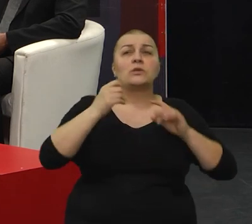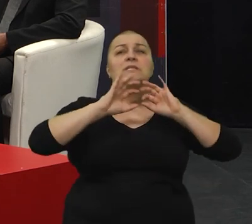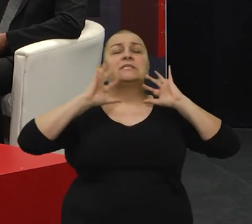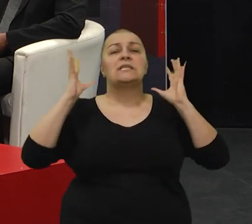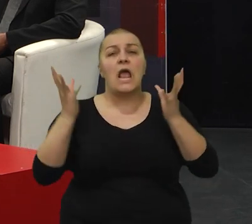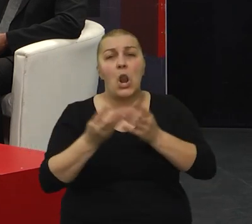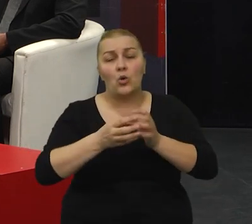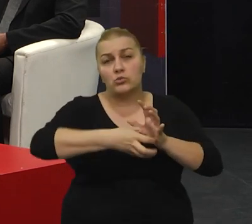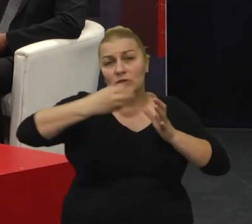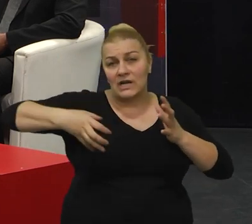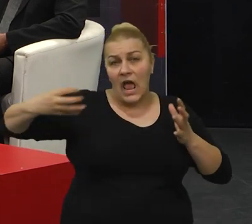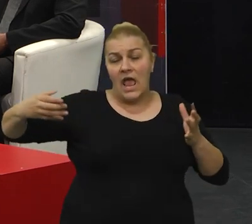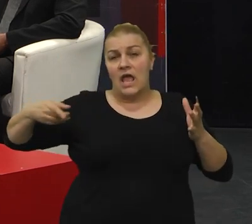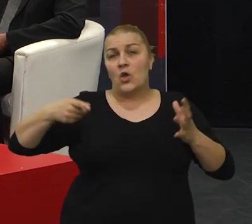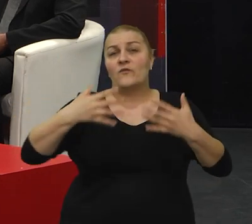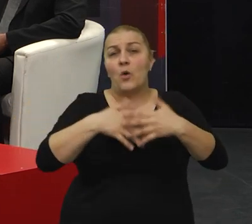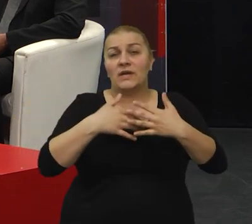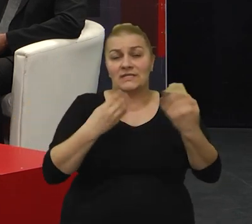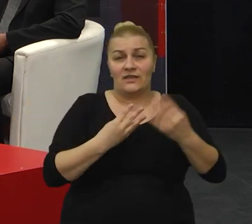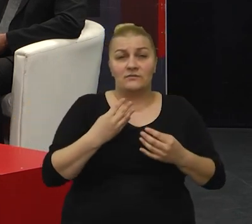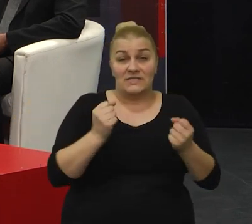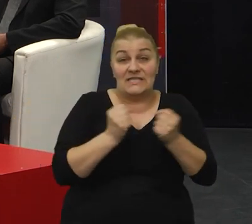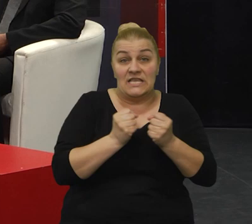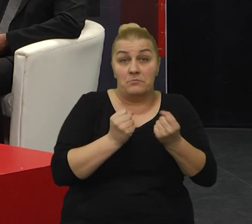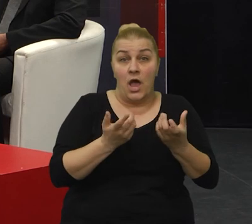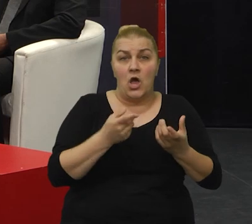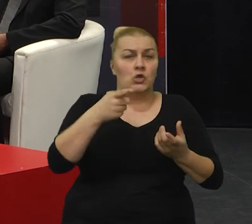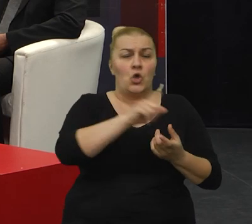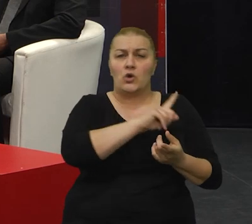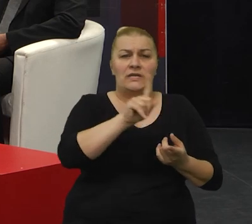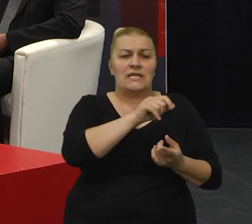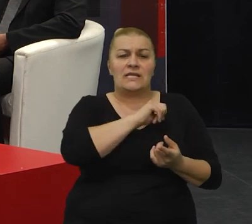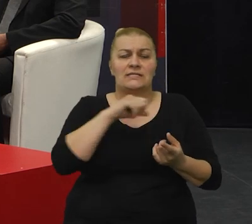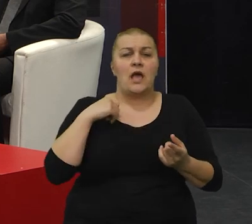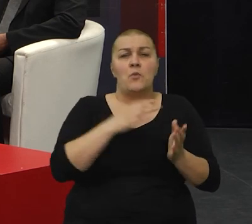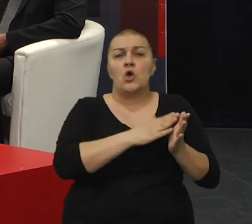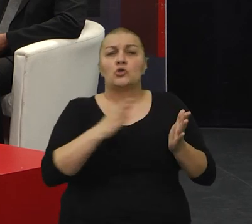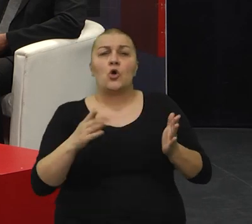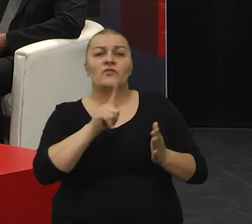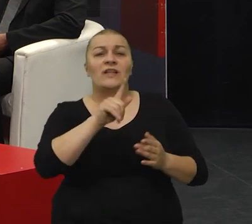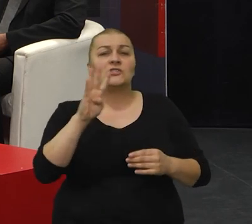U celokupnom trajanje operacije Zime, jer Zima nije trajala do